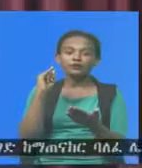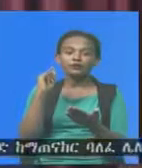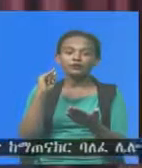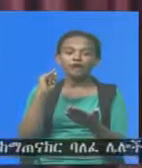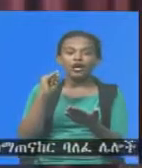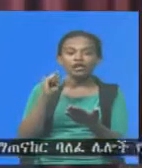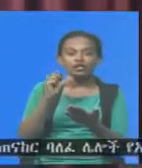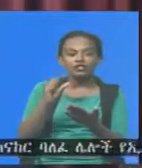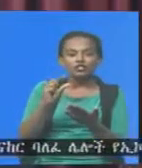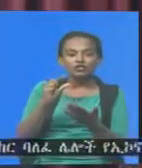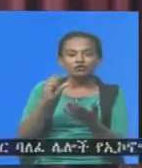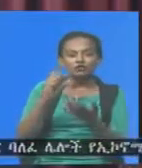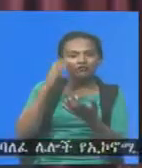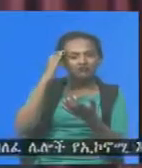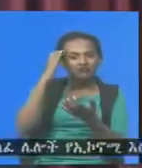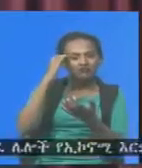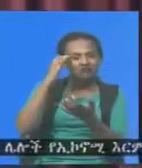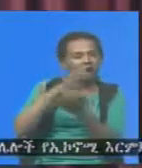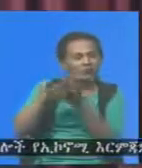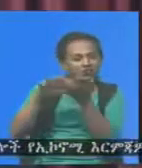ኮንፊውዥን የሚነሳው